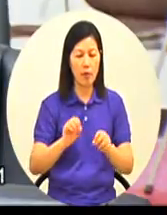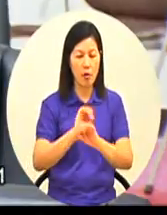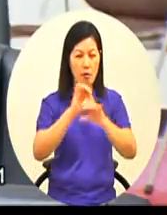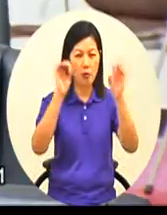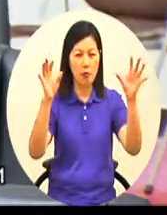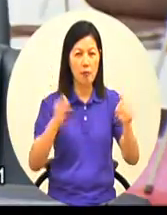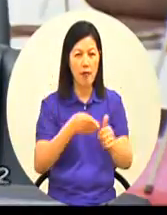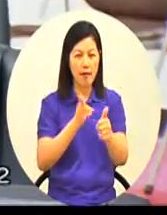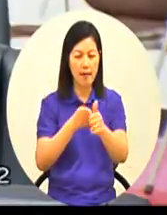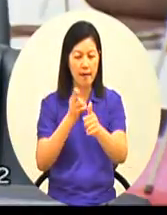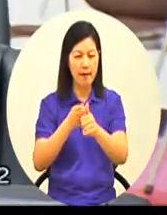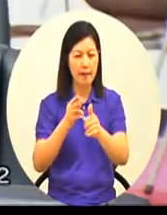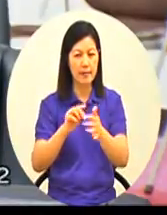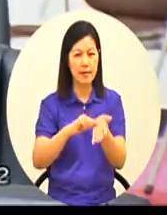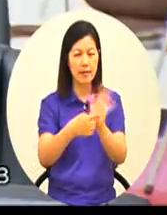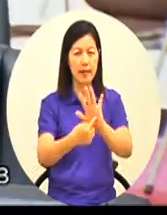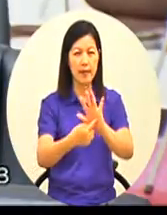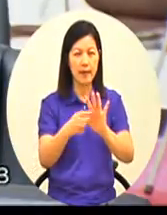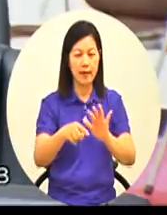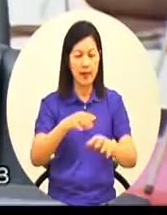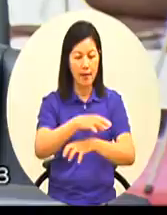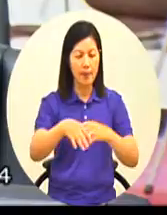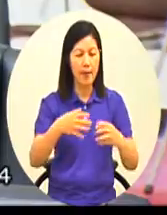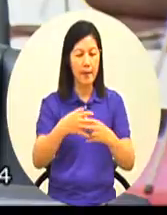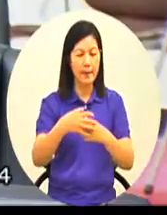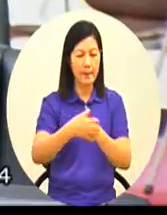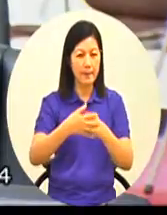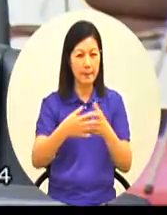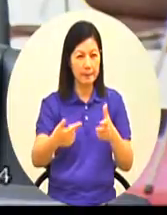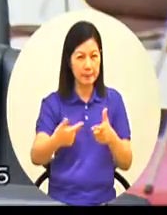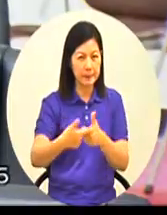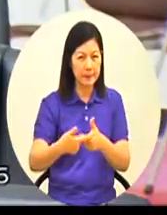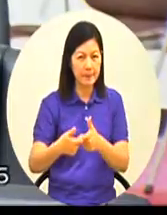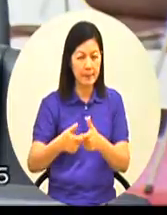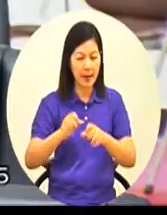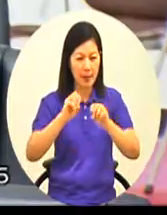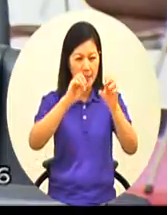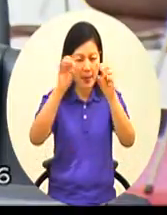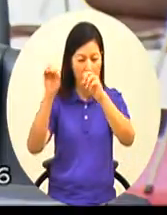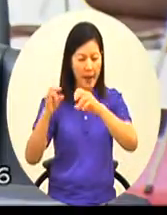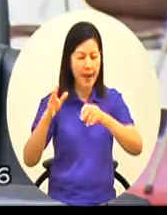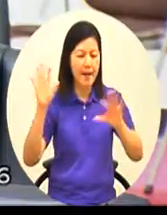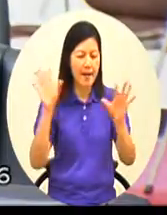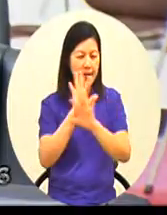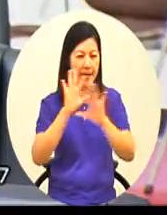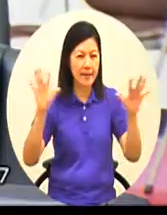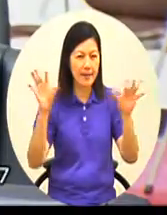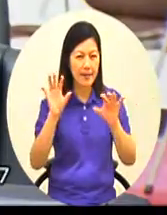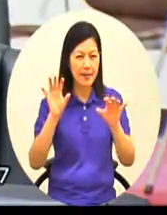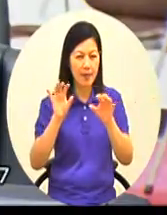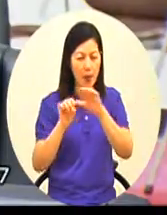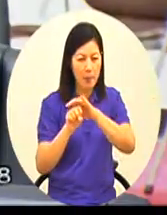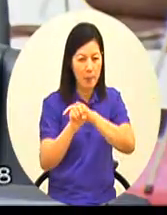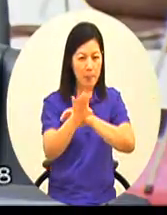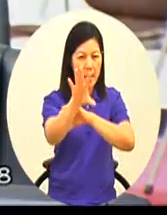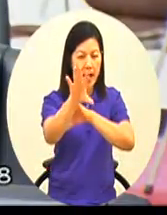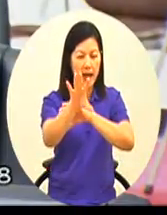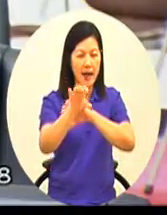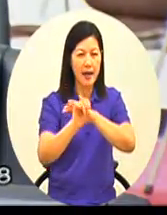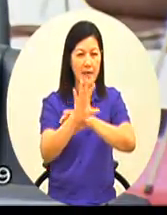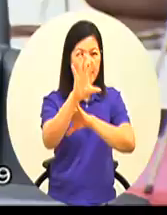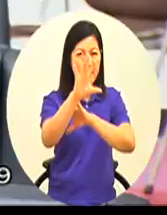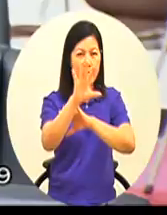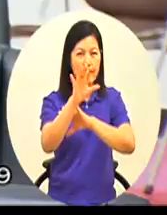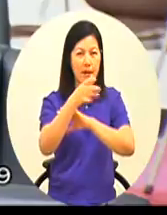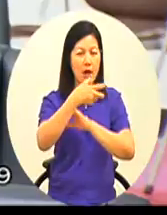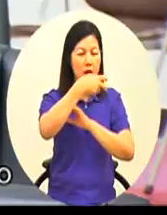目，那因应这种环保，它是把一个灯光跟音乐就打在这个龙虎塔的上面，